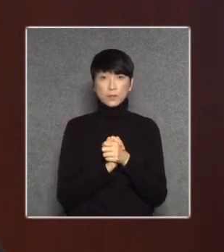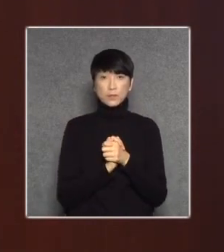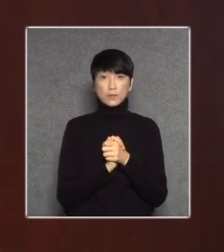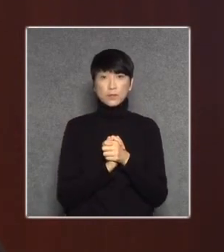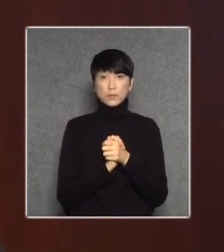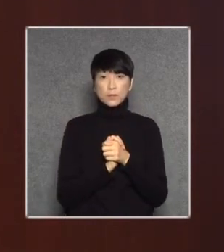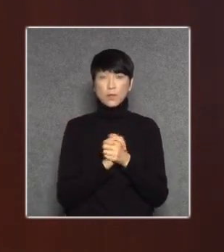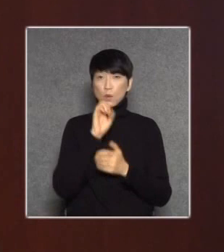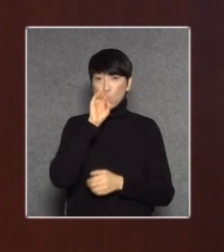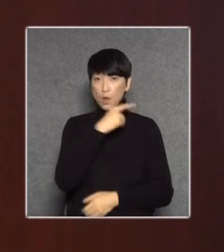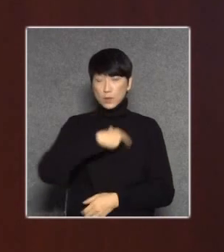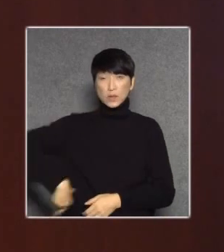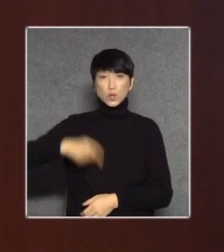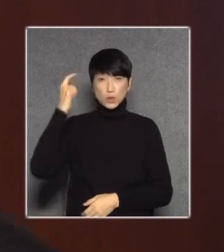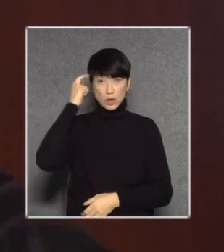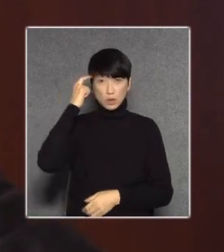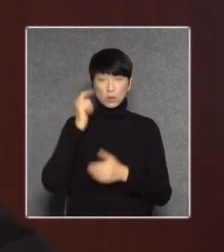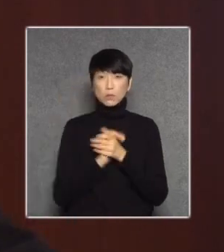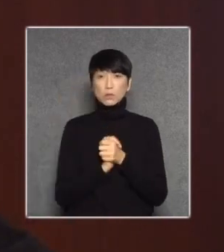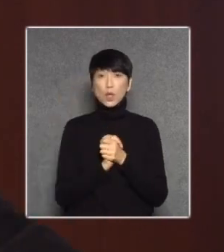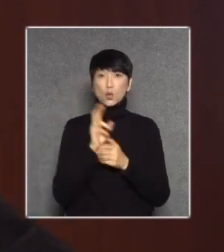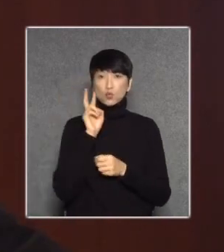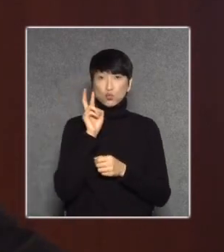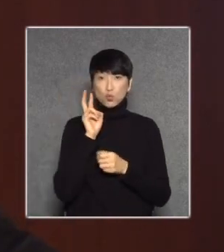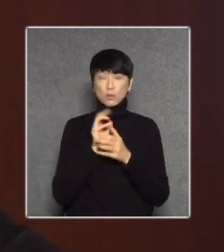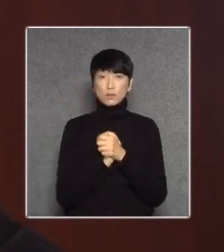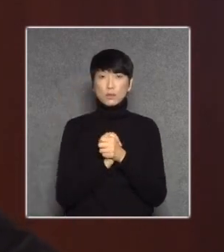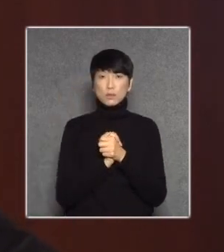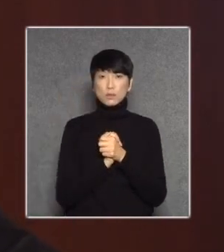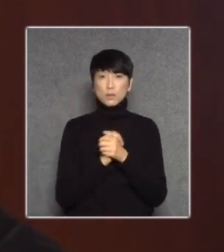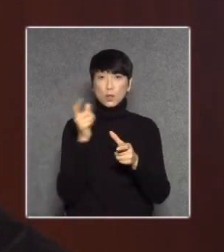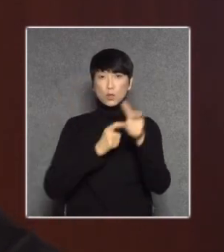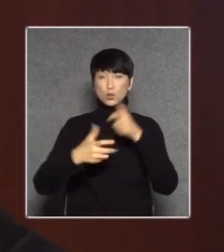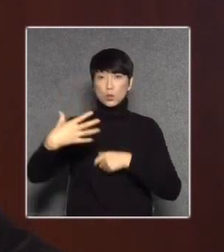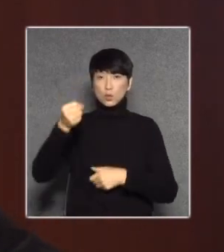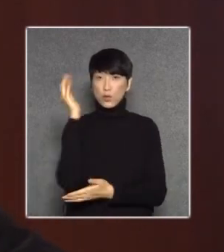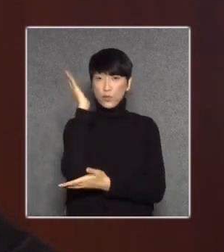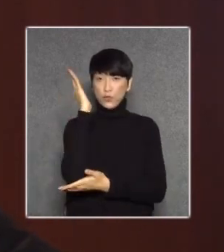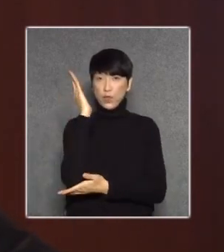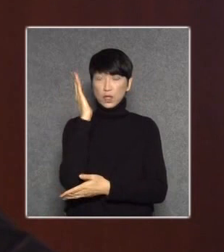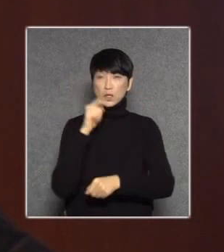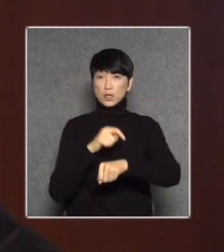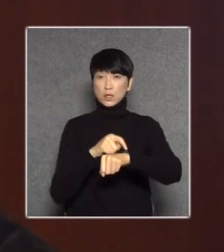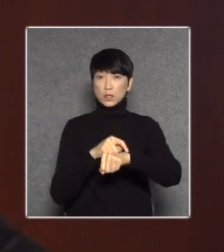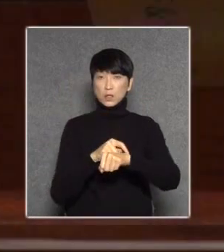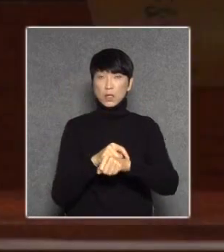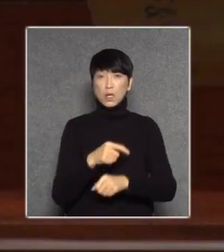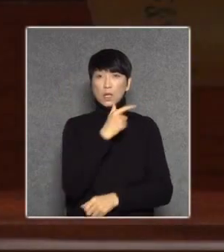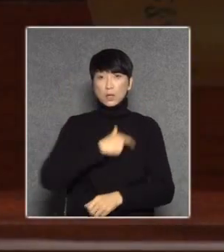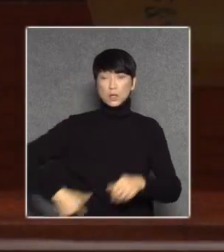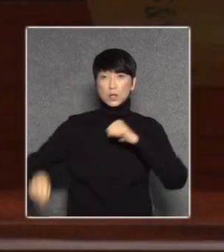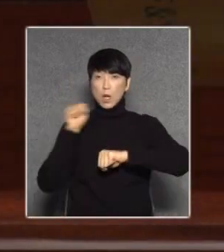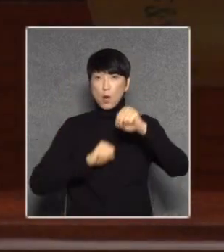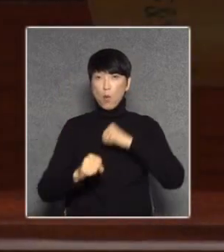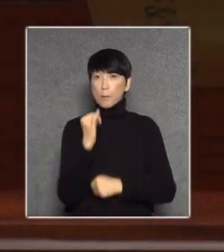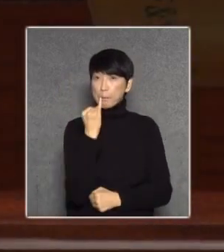我亦都要提醒議員呢，如果在財政司司長發言期間議員的行為是極不檢點